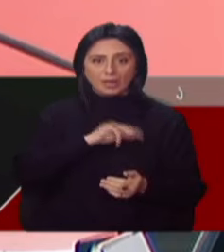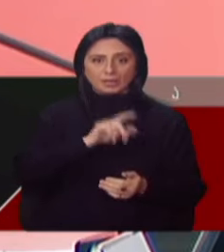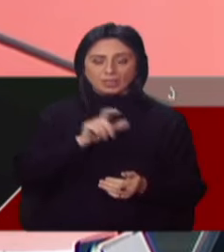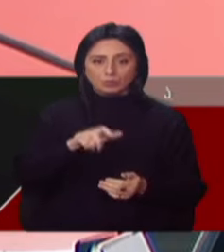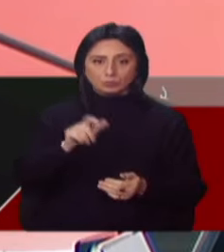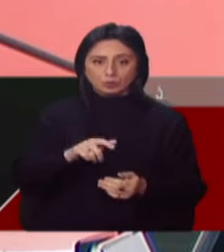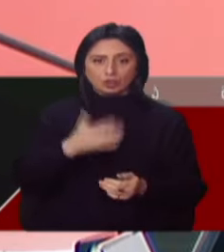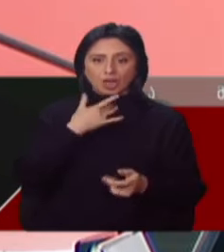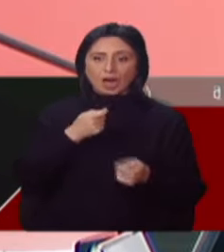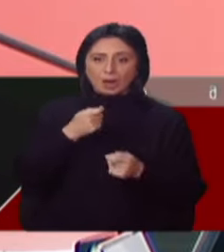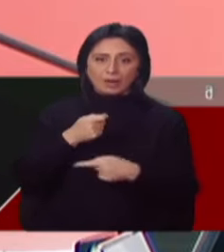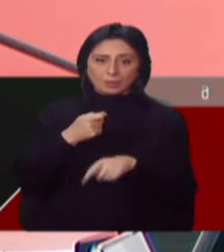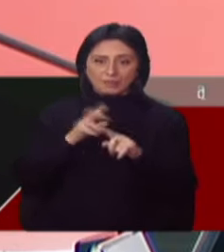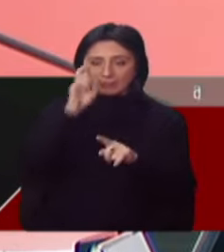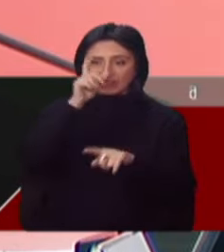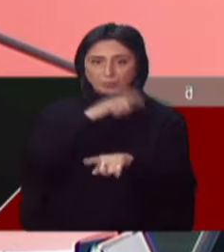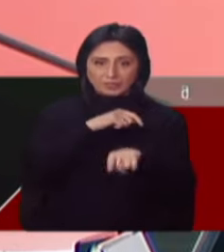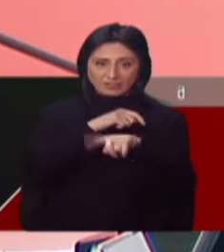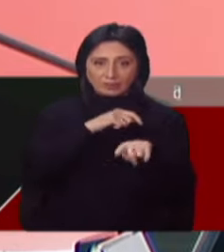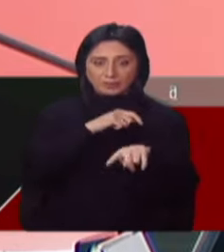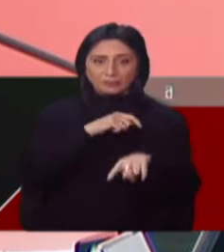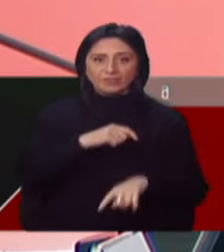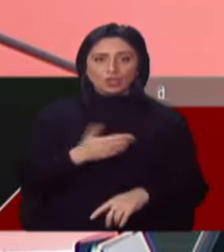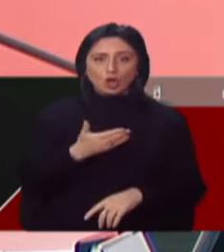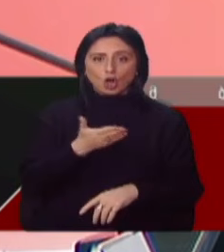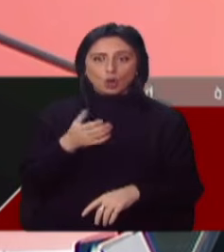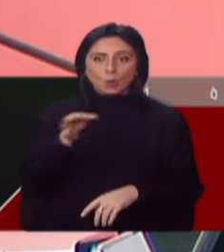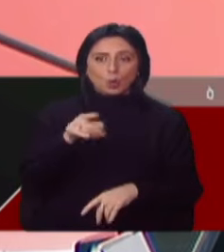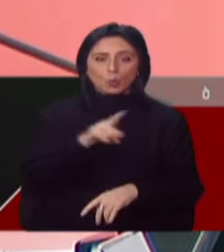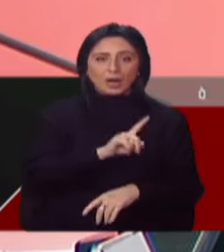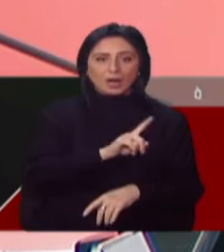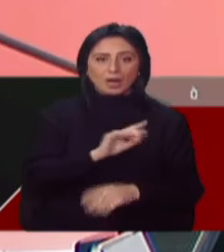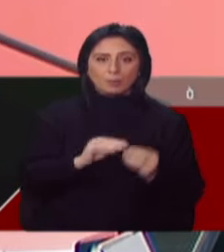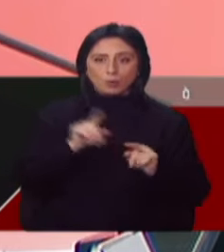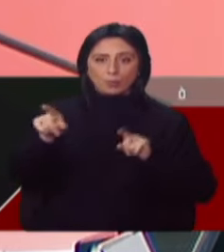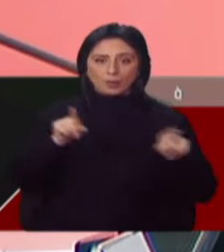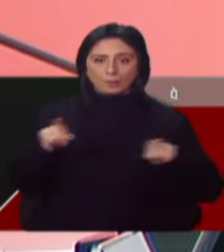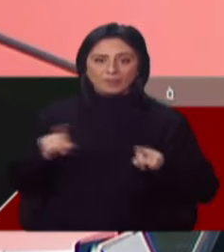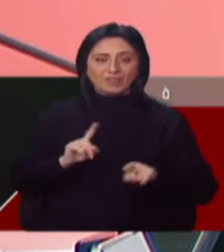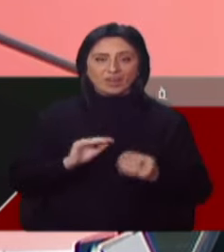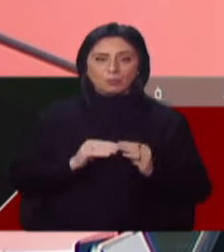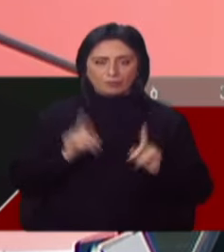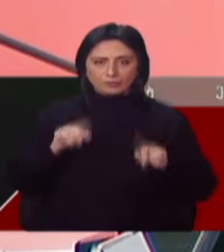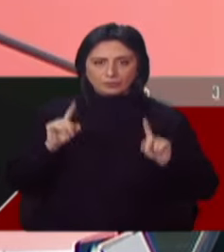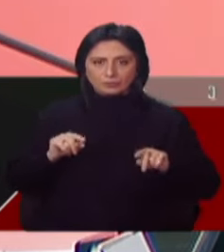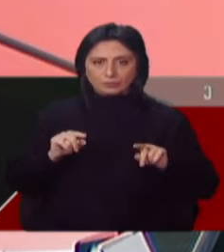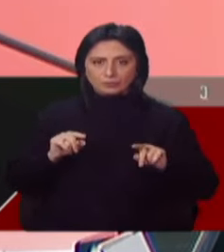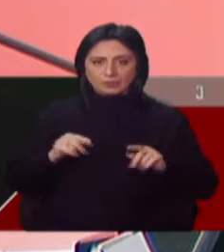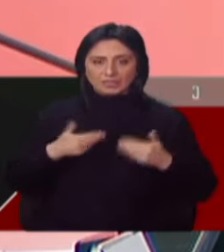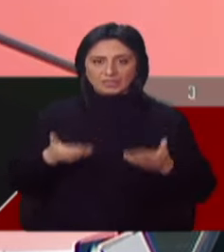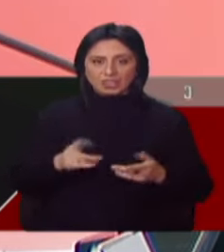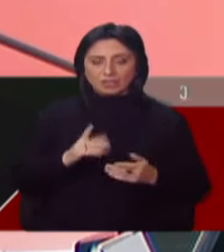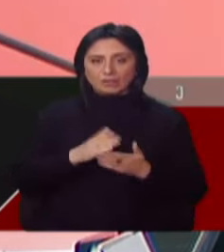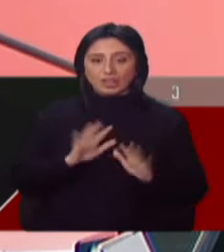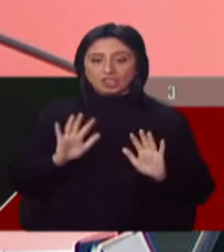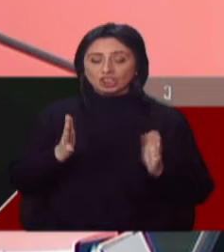თანამშრომლებმა, გამგებლები არიან აქ, მთავრობის წევრები, ხო? რომელ უბანს რა პრობლემები აქვს, რა გამოწვევების წინაშე დგას